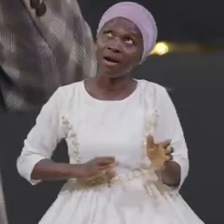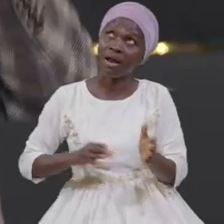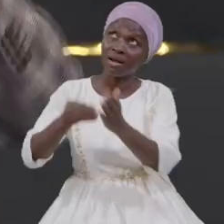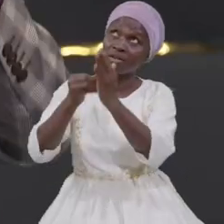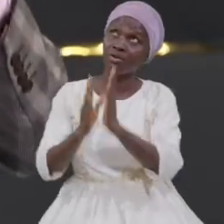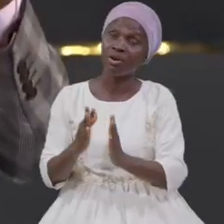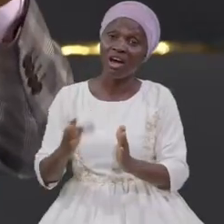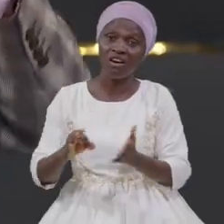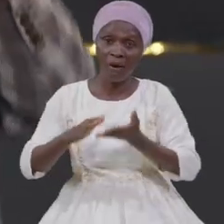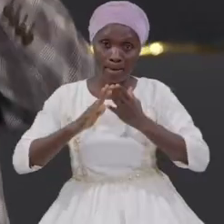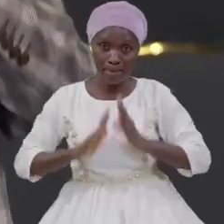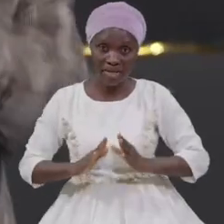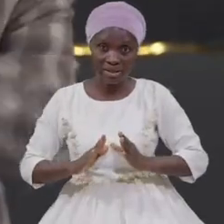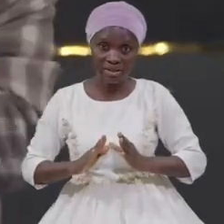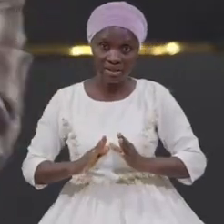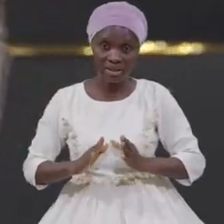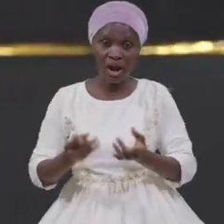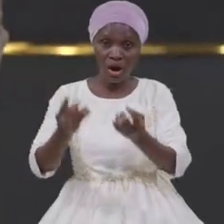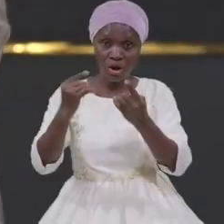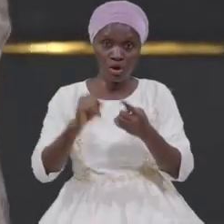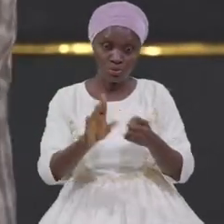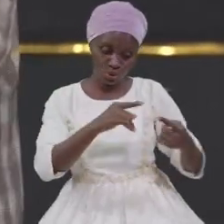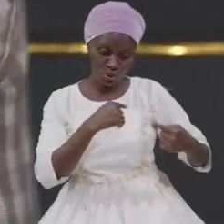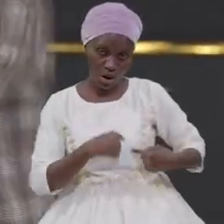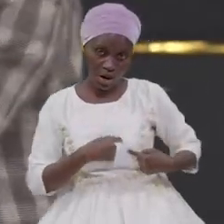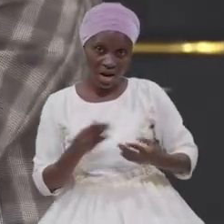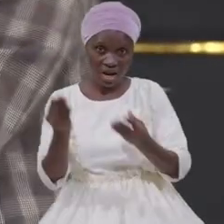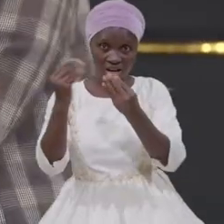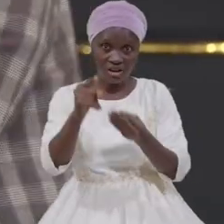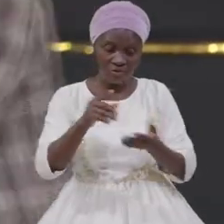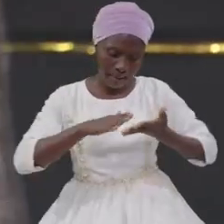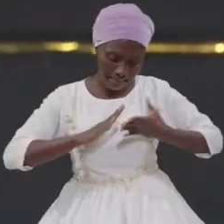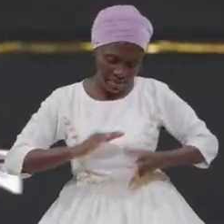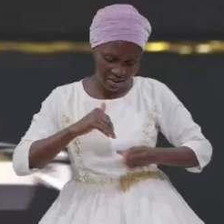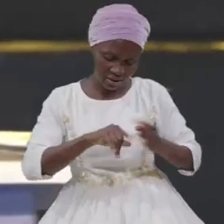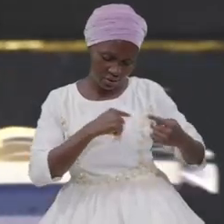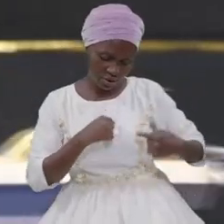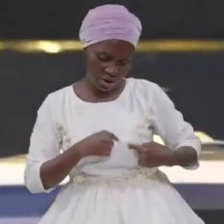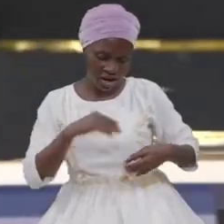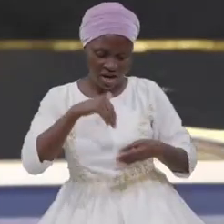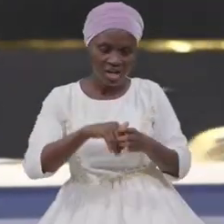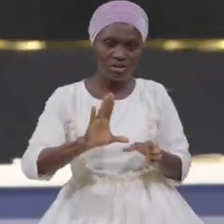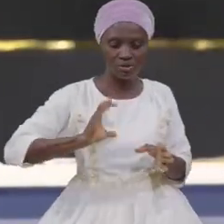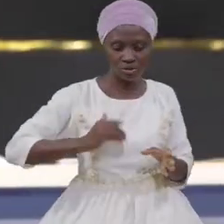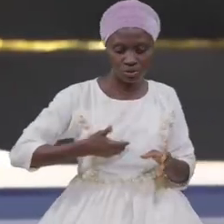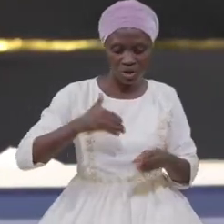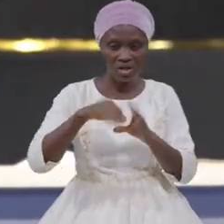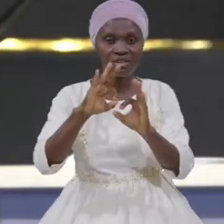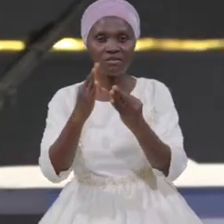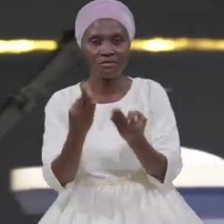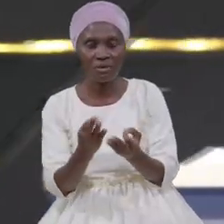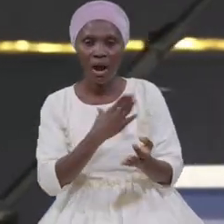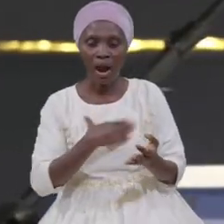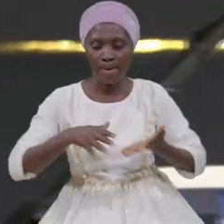te donne la paix dans le cœur, la paix dans ton âme, la paix dans ta famille. Et la